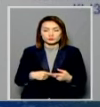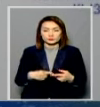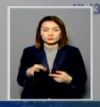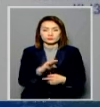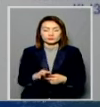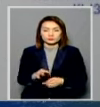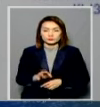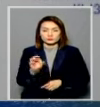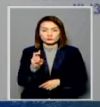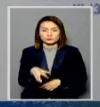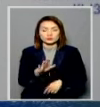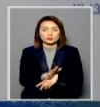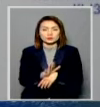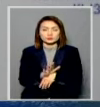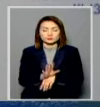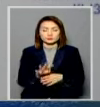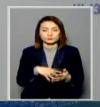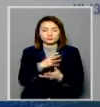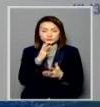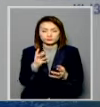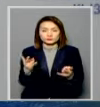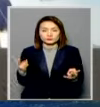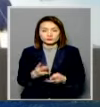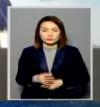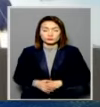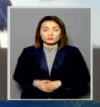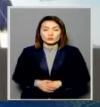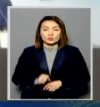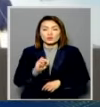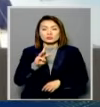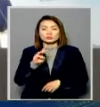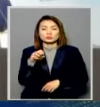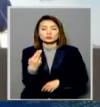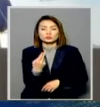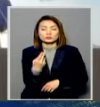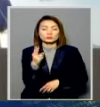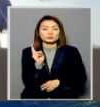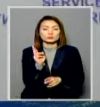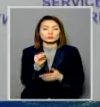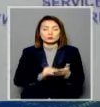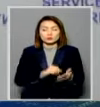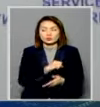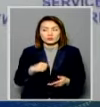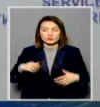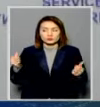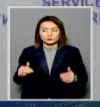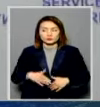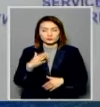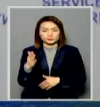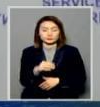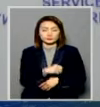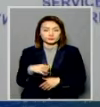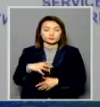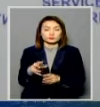бойынша осы қаулыда көрсетілген алгоритмді сақтау керек. Ал ашық қосымшасын пайдалану мекеменің өз шешіміне қарай шешіледі.